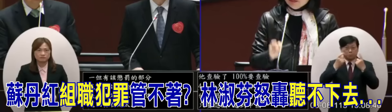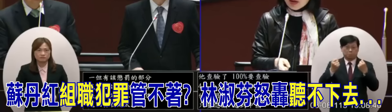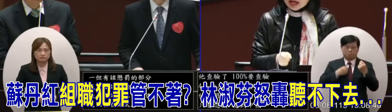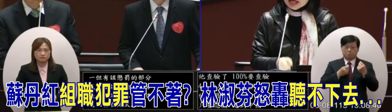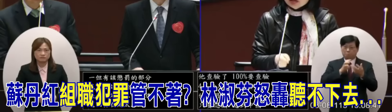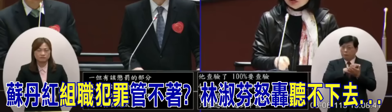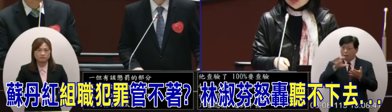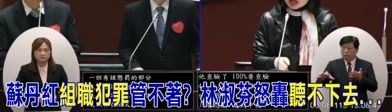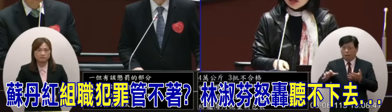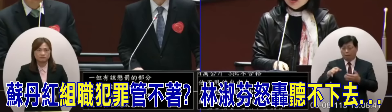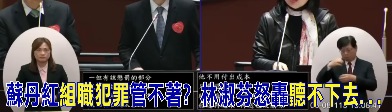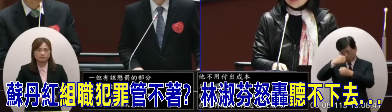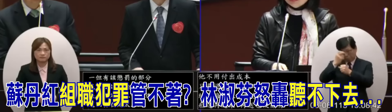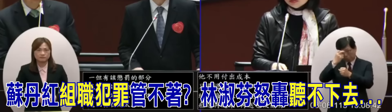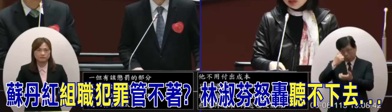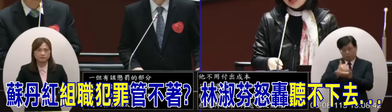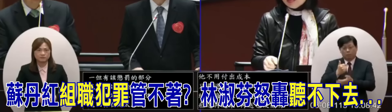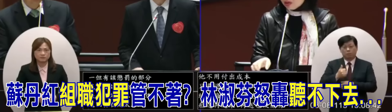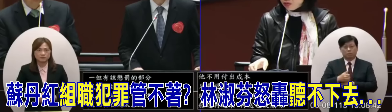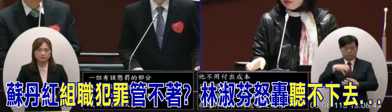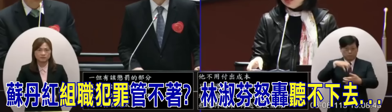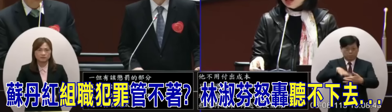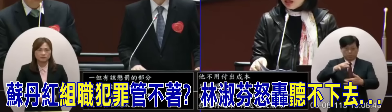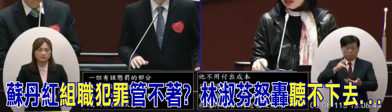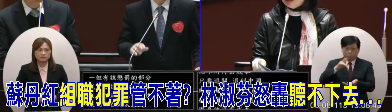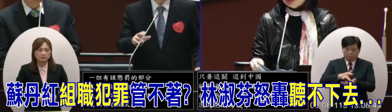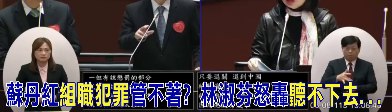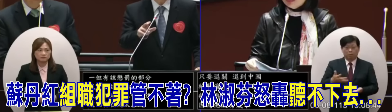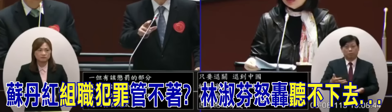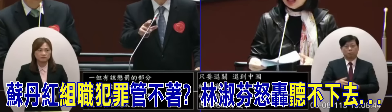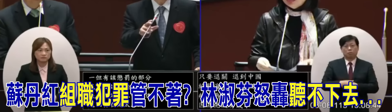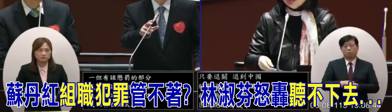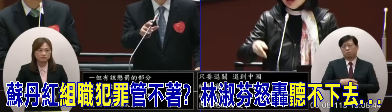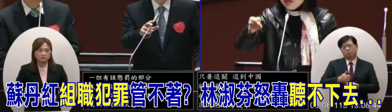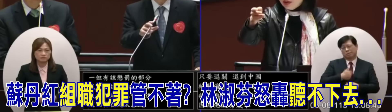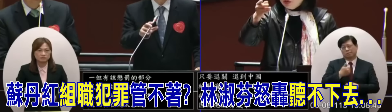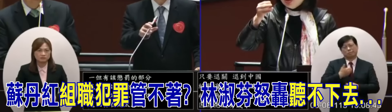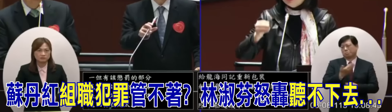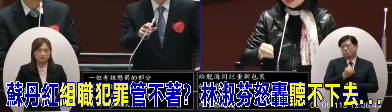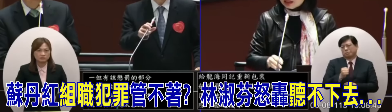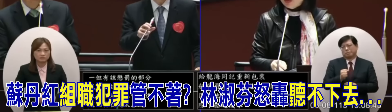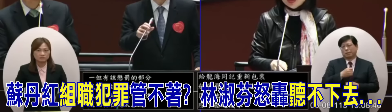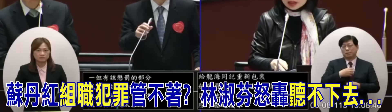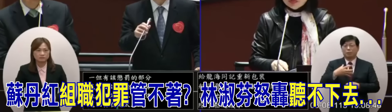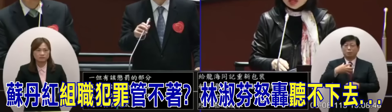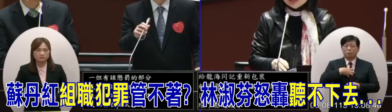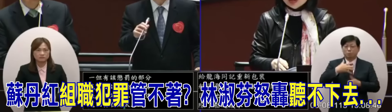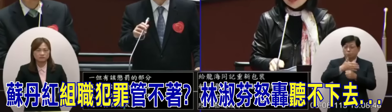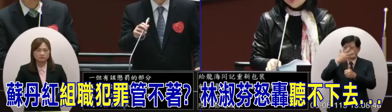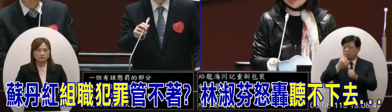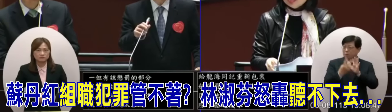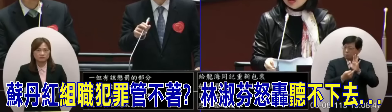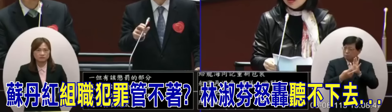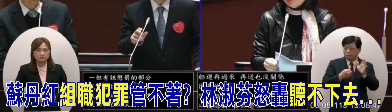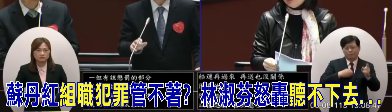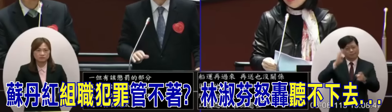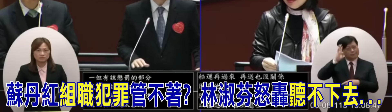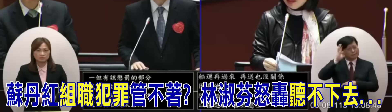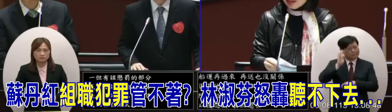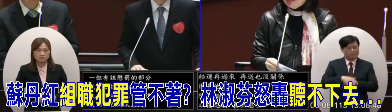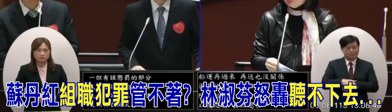子被验出掺有。虽然你们徐府在那里，我是听不下去。你们吴秀梅讲的我也听不下去啊。吴秀梅